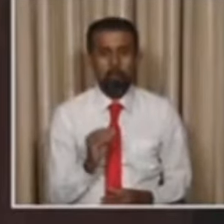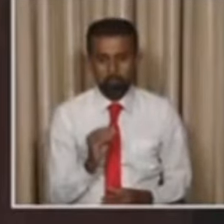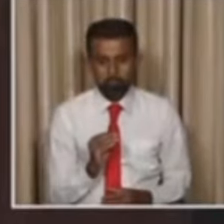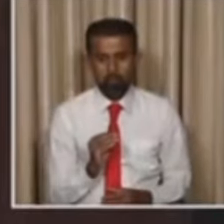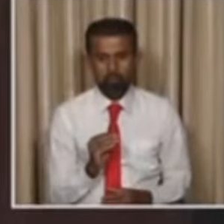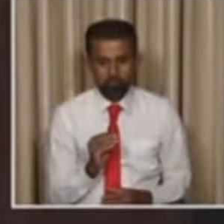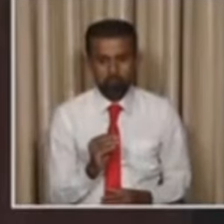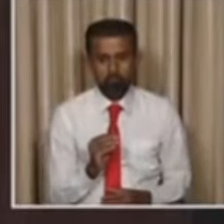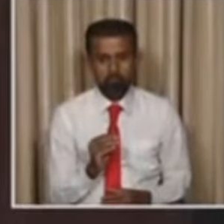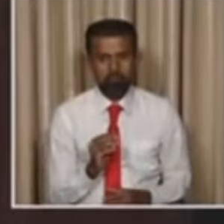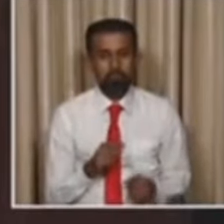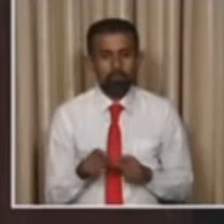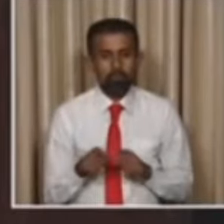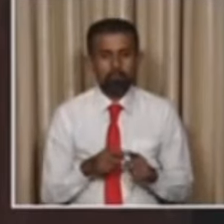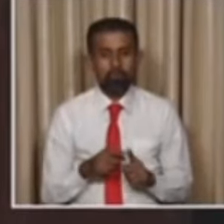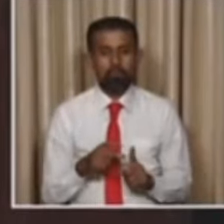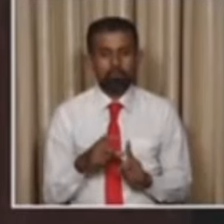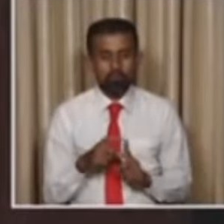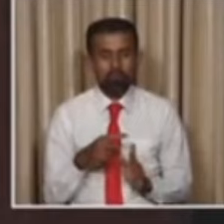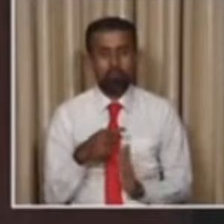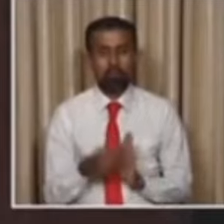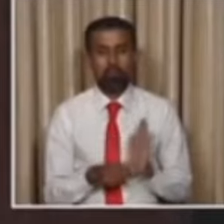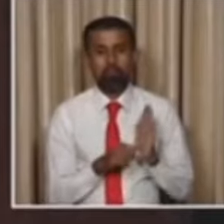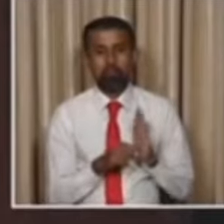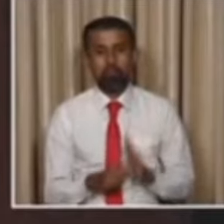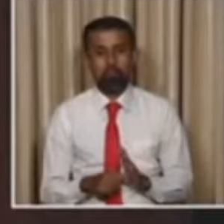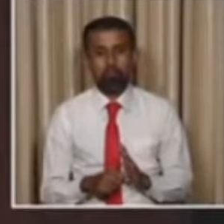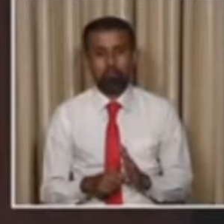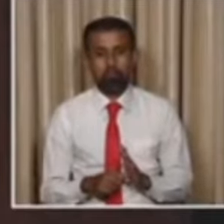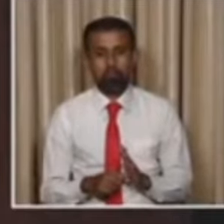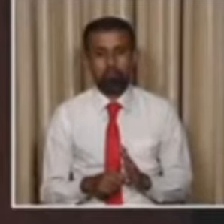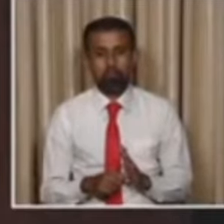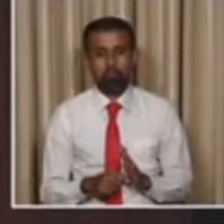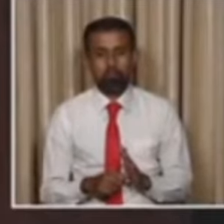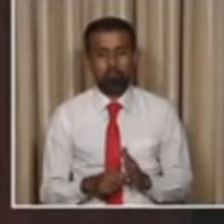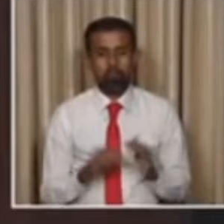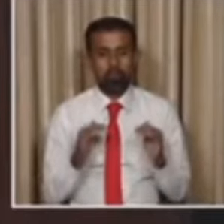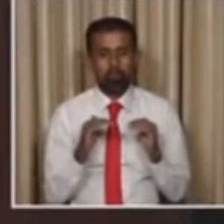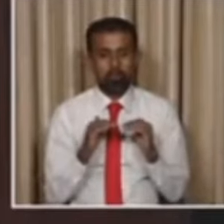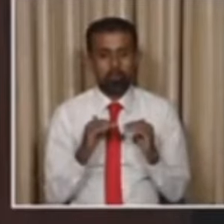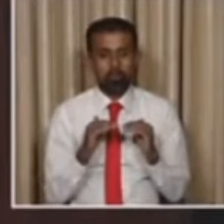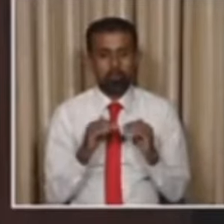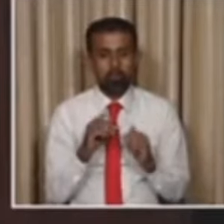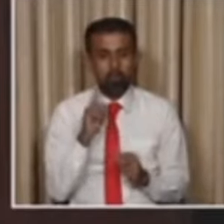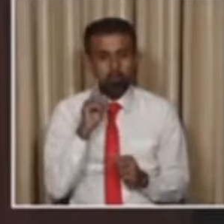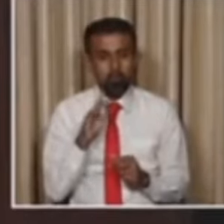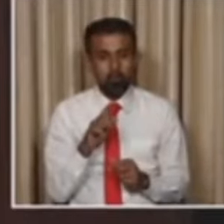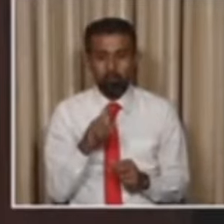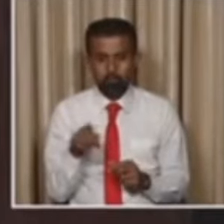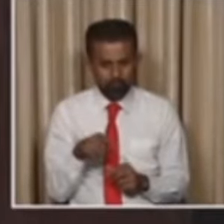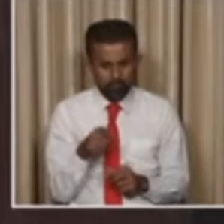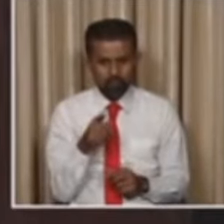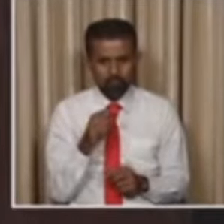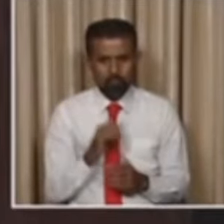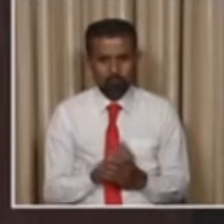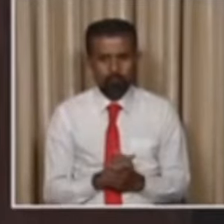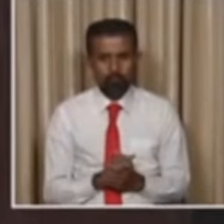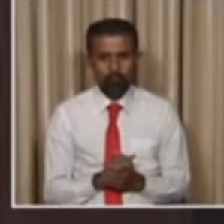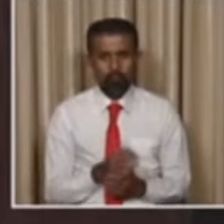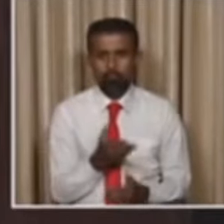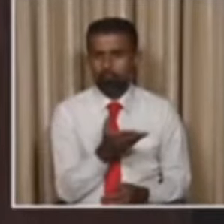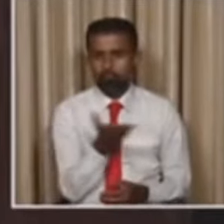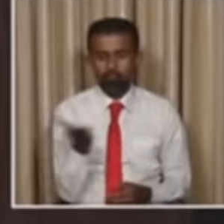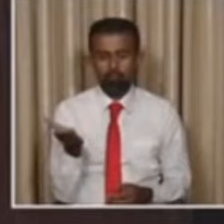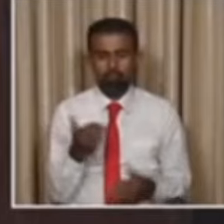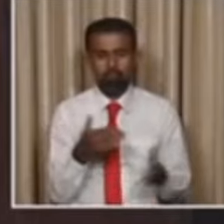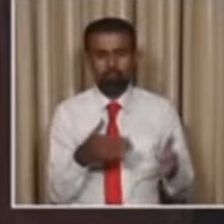මේ වගේ මෙතත්ෙන් බැරෑරුම් තැනකට අපිට පත් වෙන්නේ ඒ නිසා ඒ පිළිවෙත සාධාරණත්වයක් අපේක්ෂා කිරීම වැරදිද ඒ නිසා ඔබතුමාලා